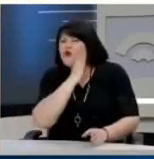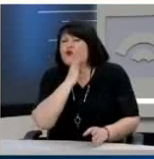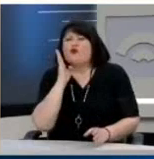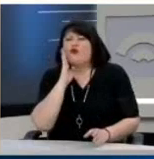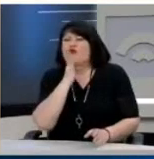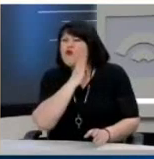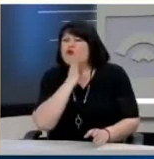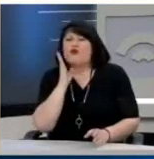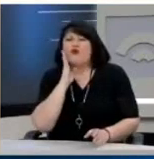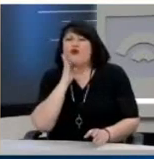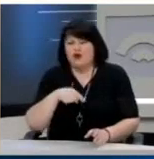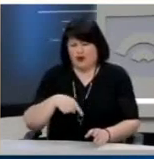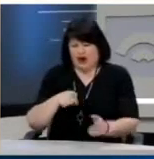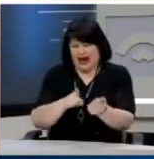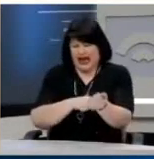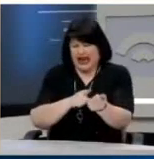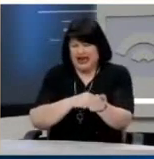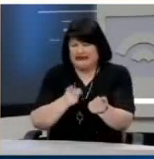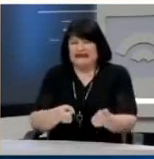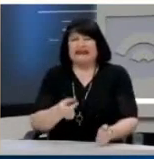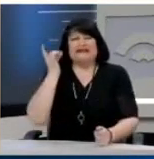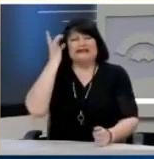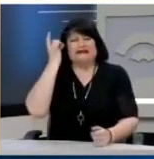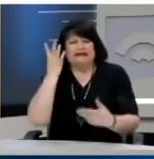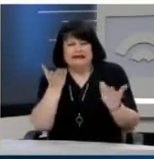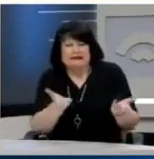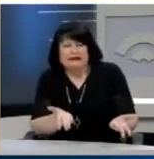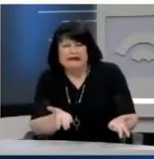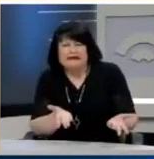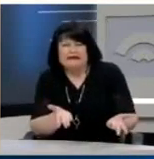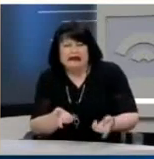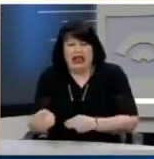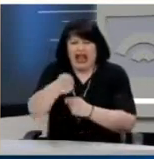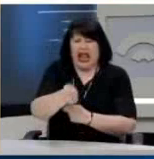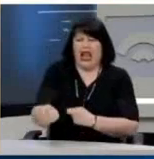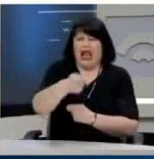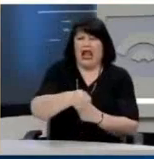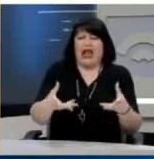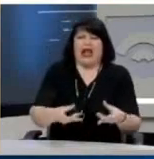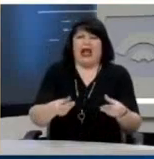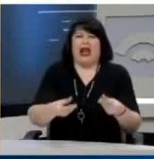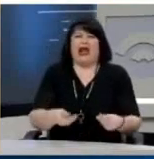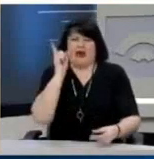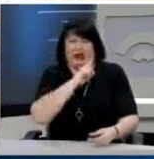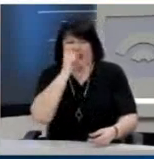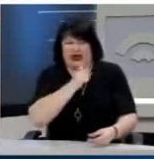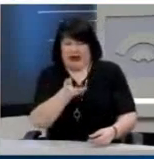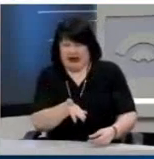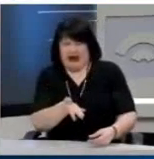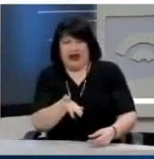οι δολοφονίες χαρακτήρων, ο κίτρινος τύπος, η λάσπη και το ψέμα? Με αυτό το σχέδιο θα πάτε στις εκλογές? Παρακαλώ,